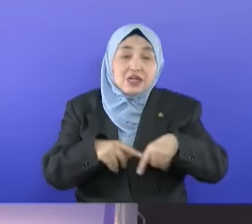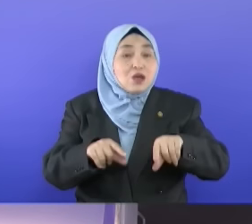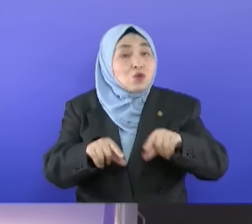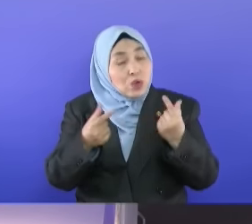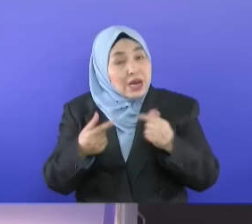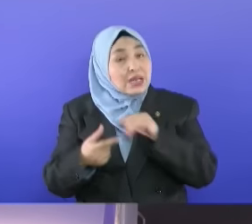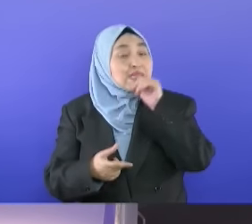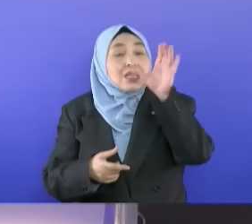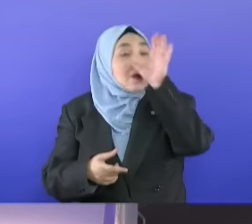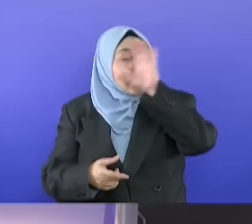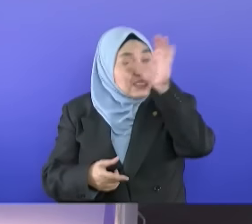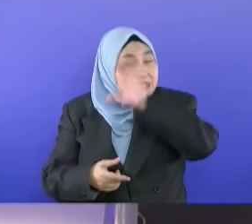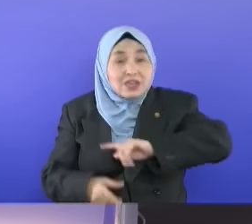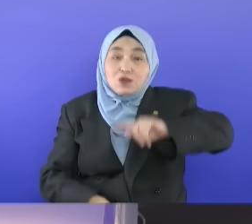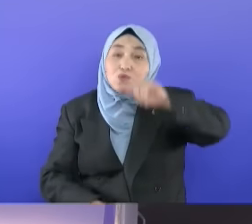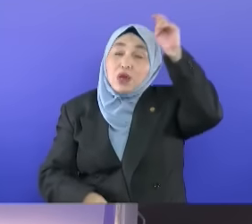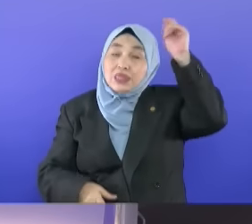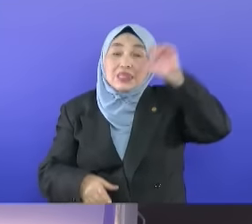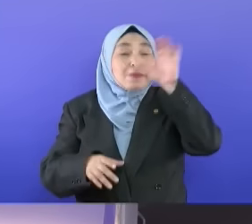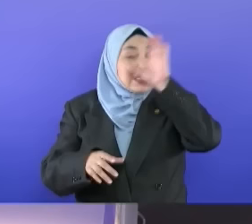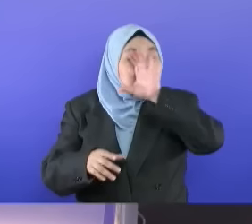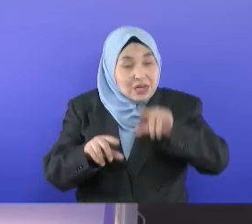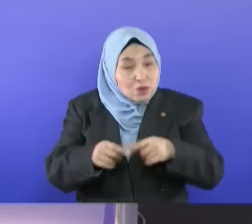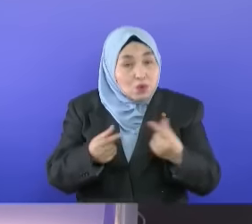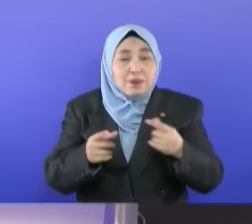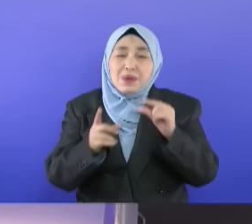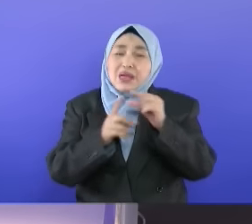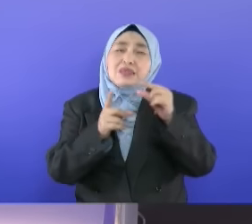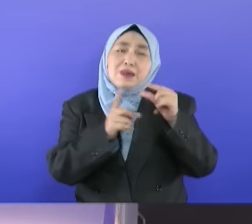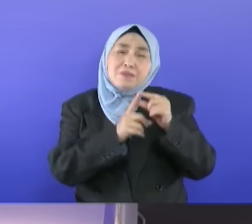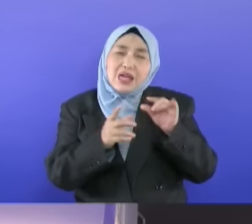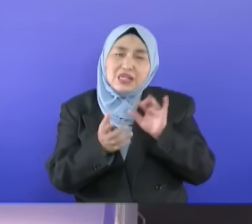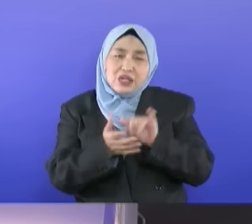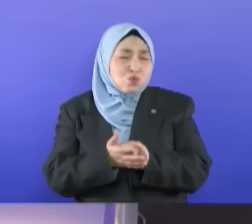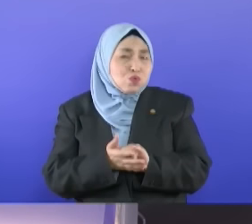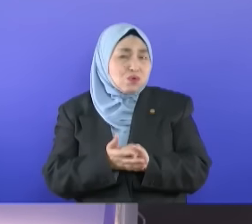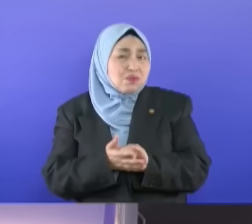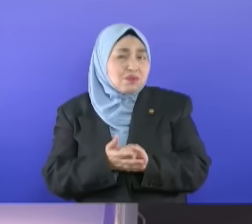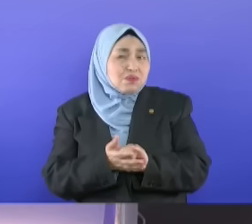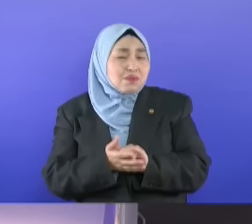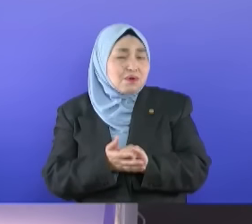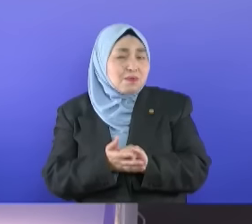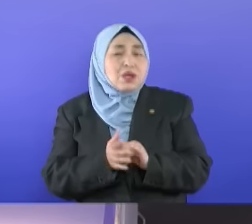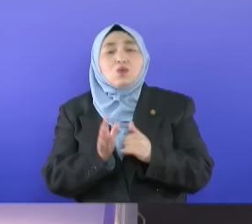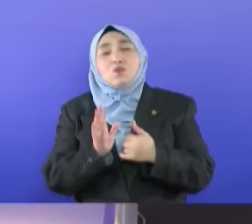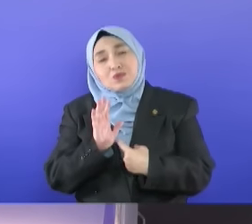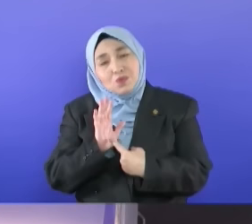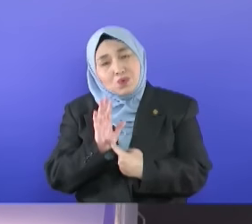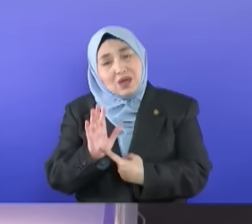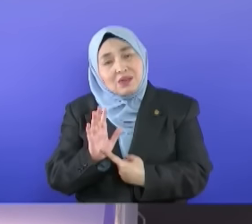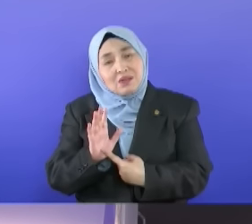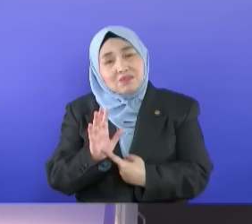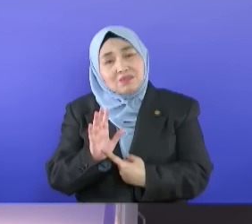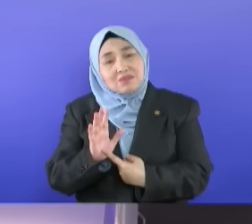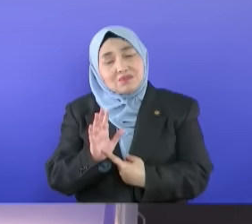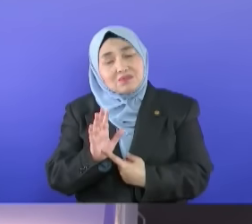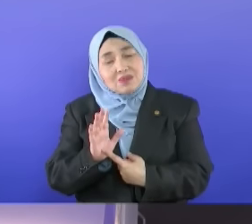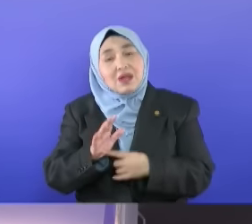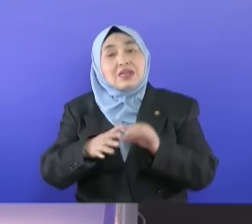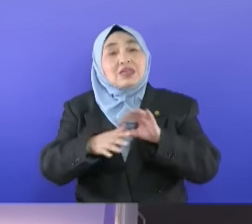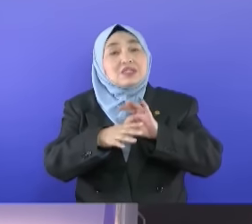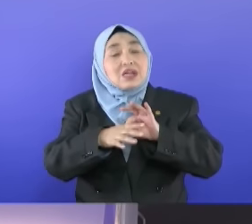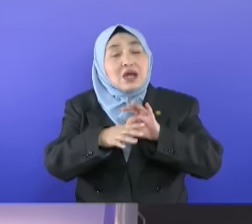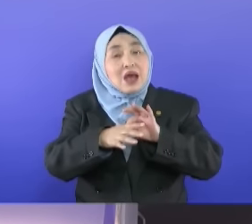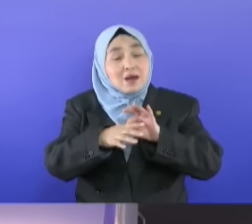dan tak mencari Tuhan tak mencari quran perkataan-perkataannya itu akan menunjukkan seperti mana konteks dalam ayat